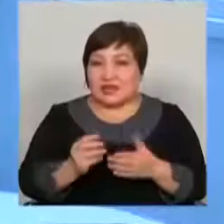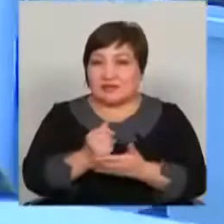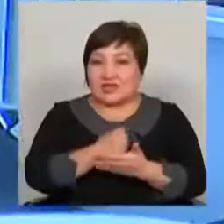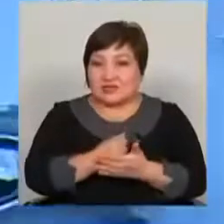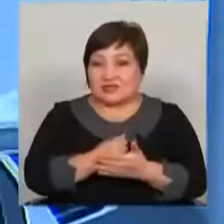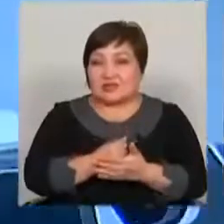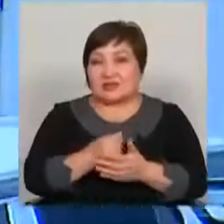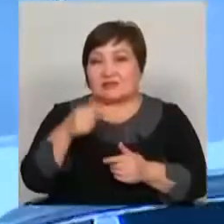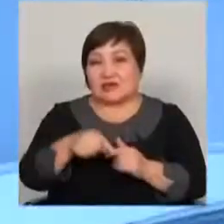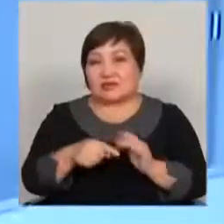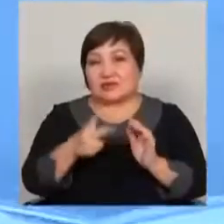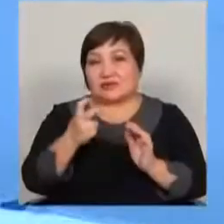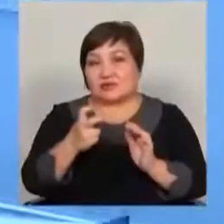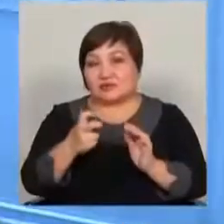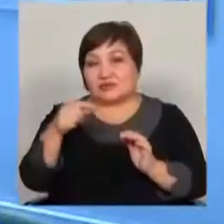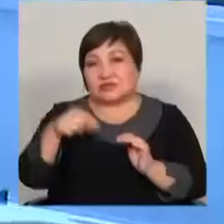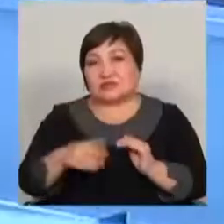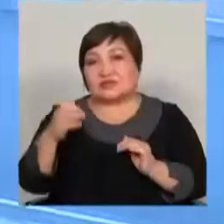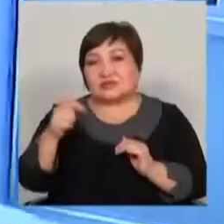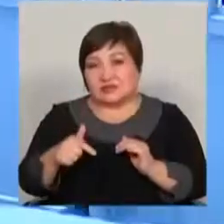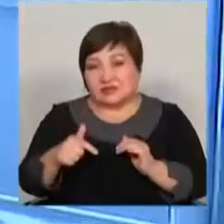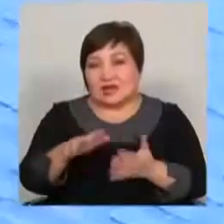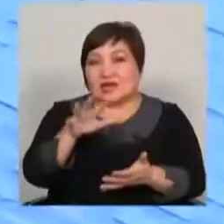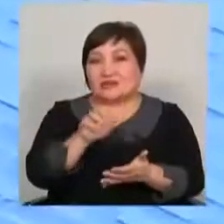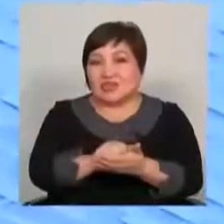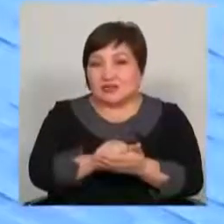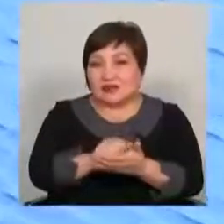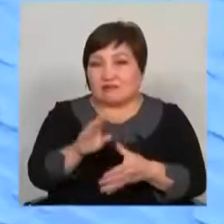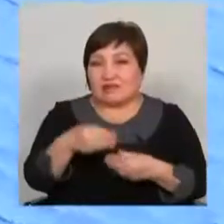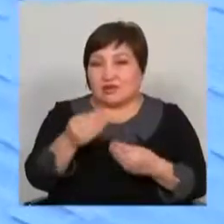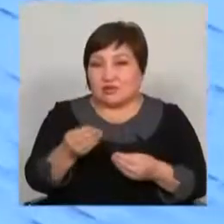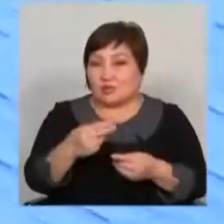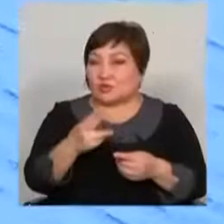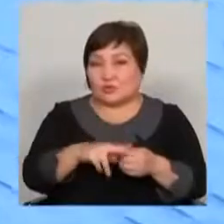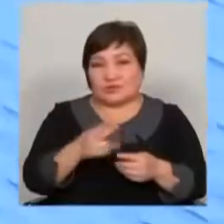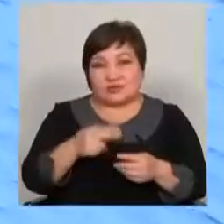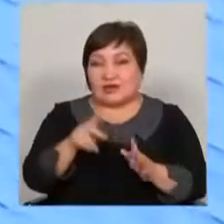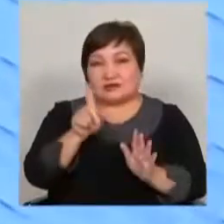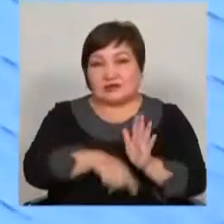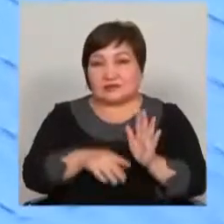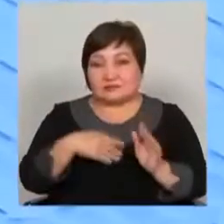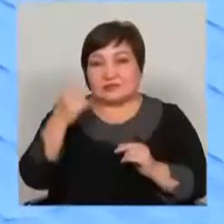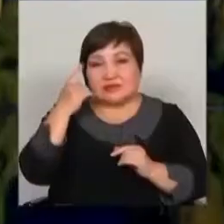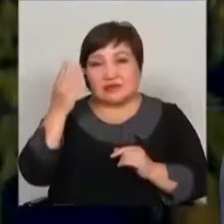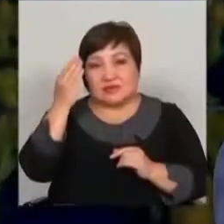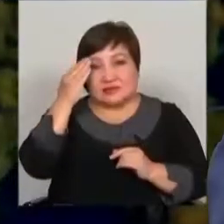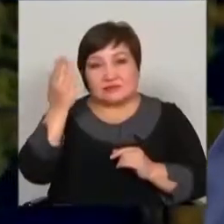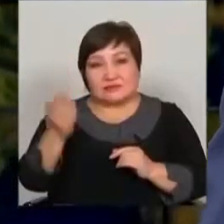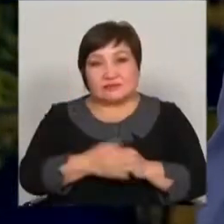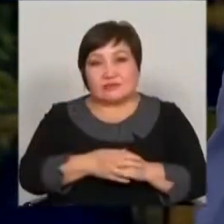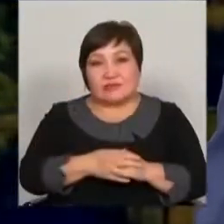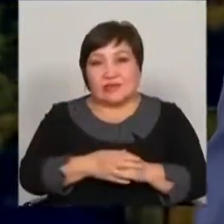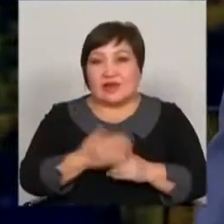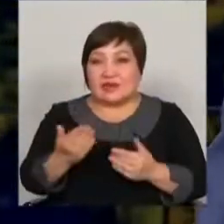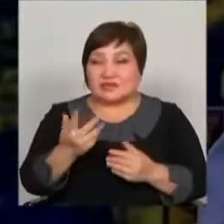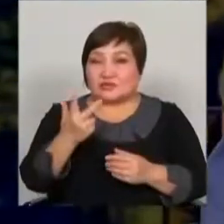1200 мың теңгеге жалға беру. Ол өте арзан деп санаймыз. Жаңағы үш өндірістік парк жайында